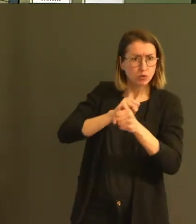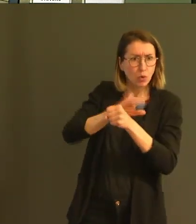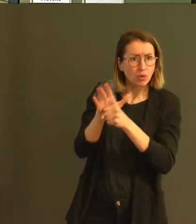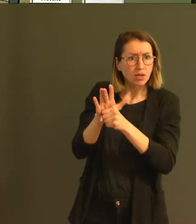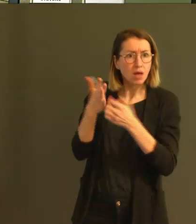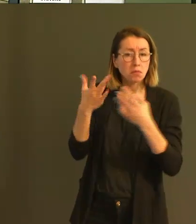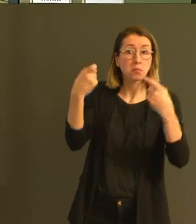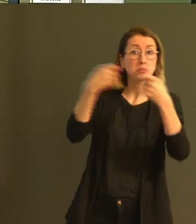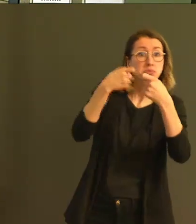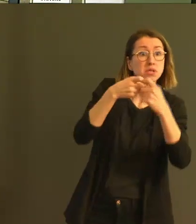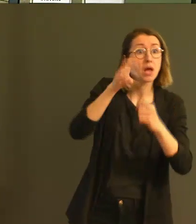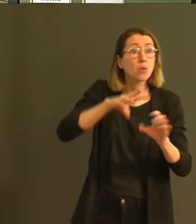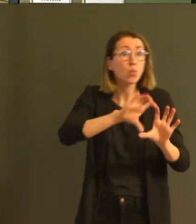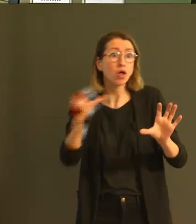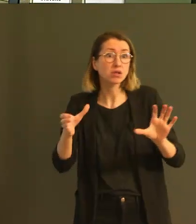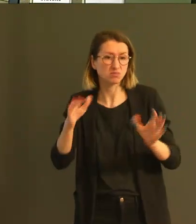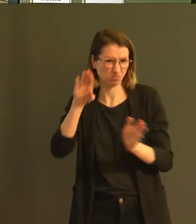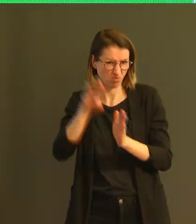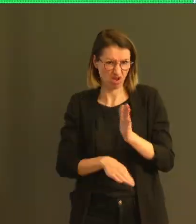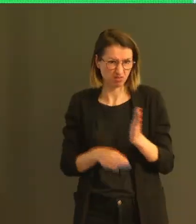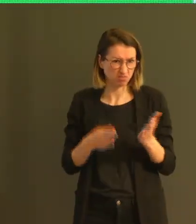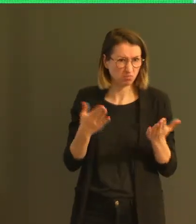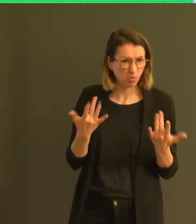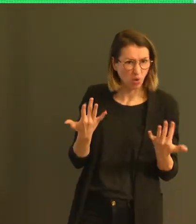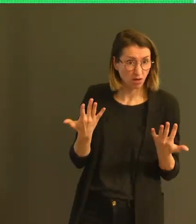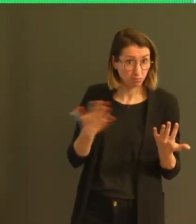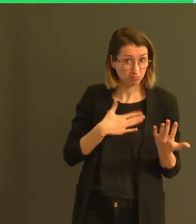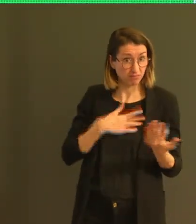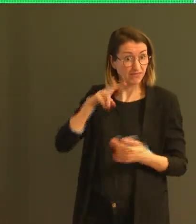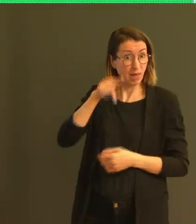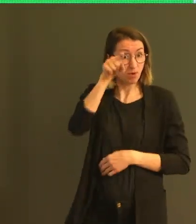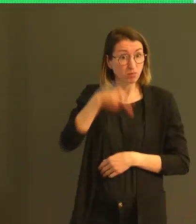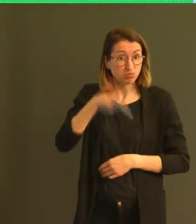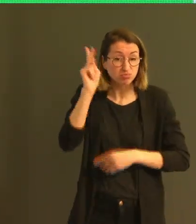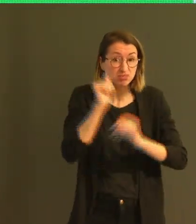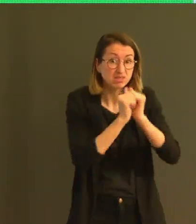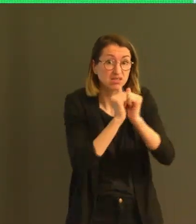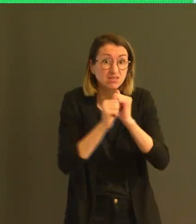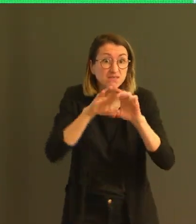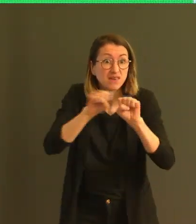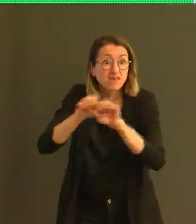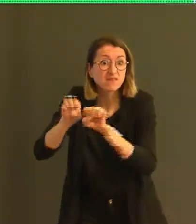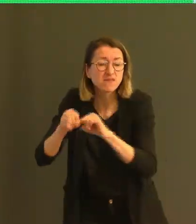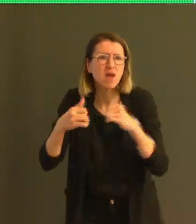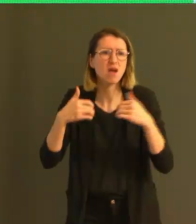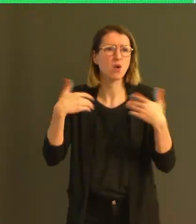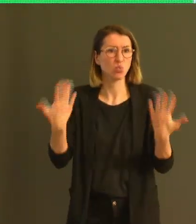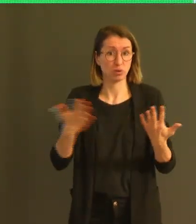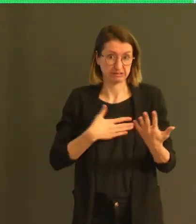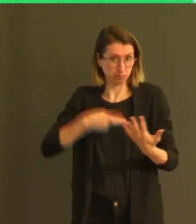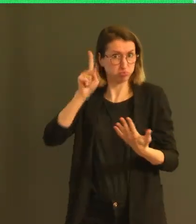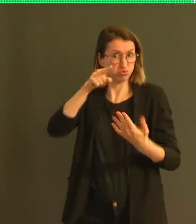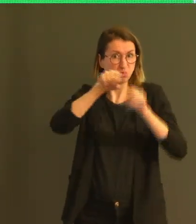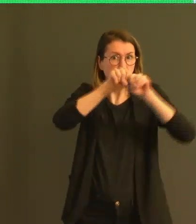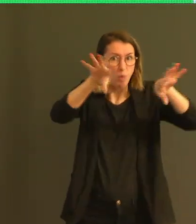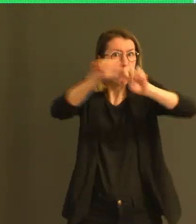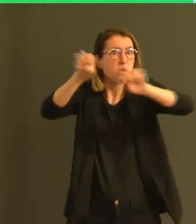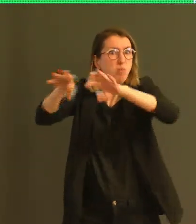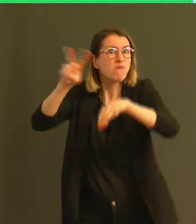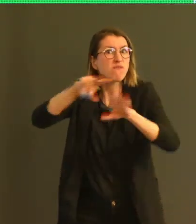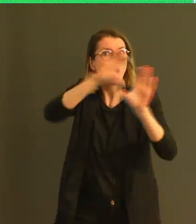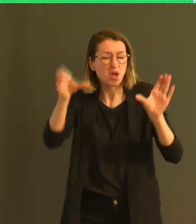type davantage au nord du pays alors il est actuellement encore difficile de savoir exactement